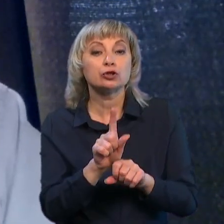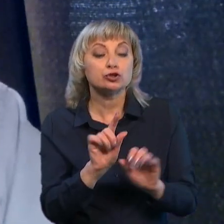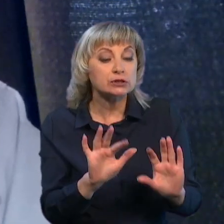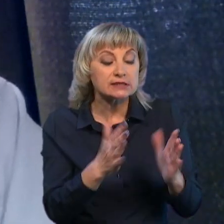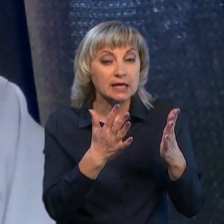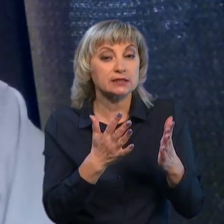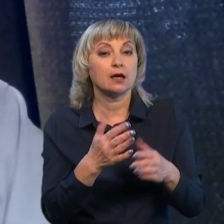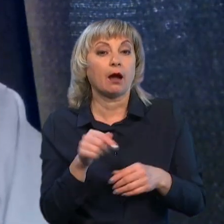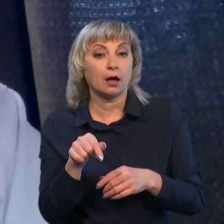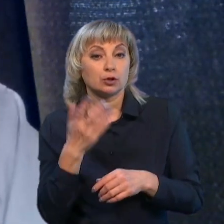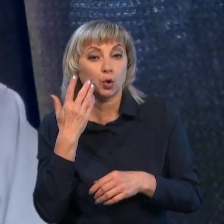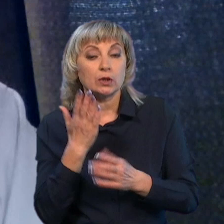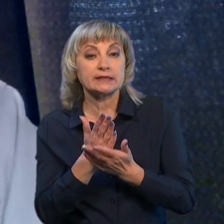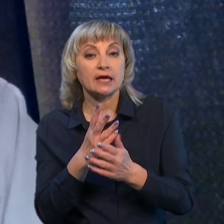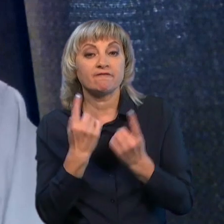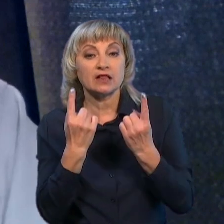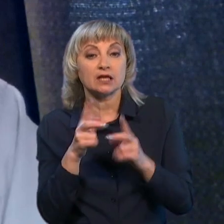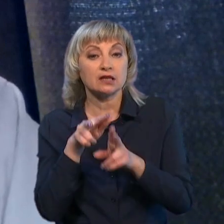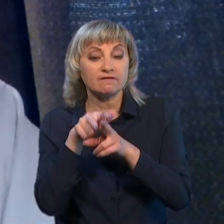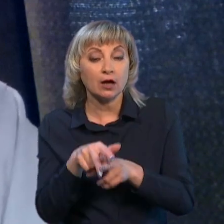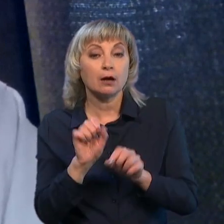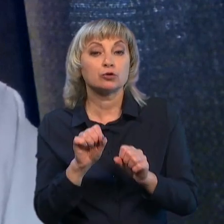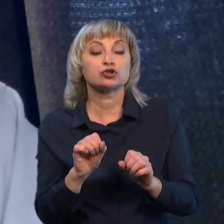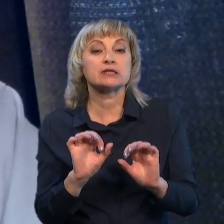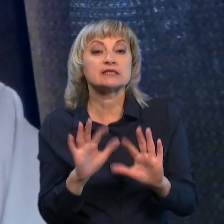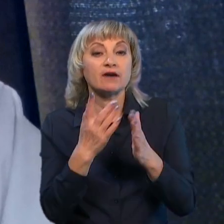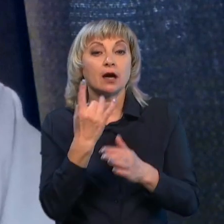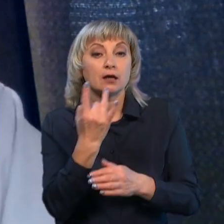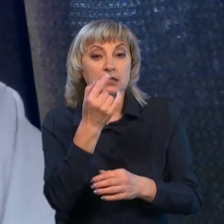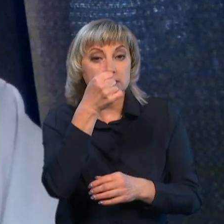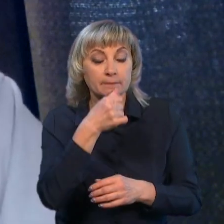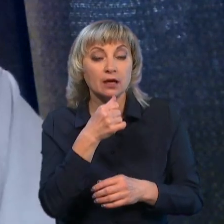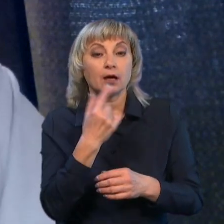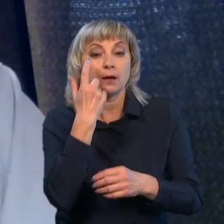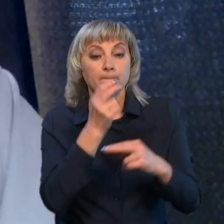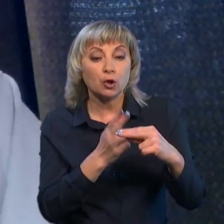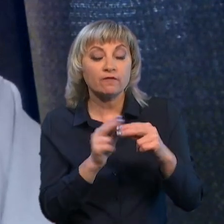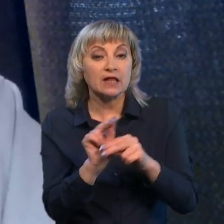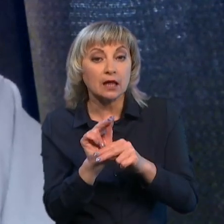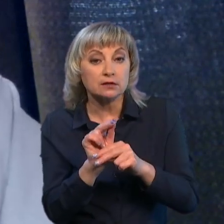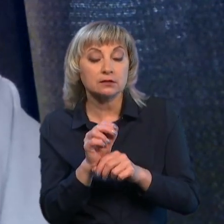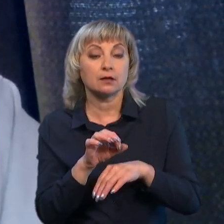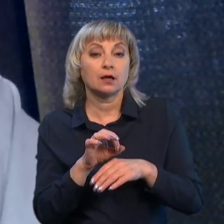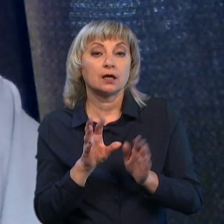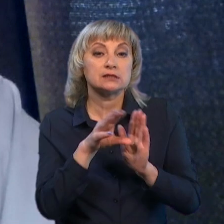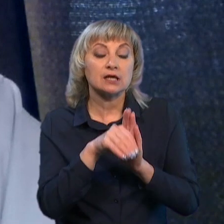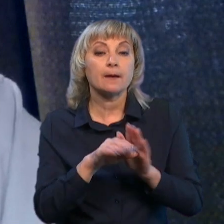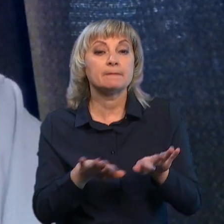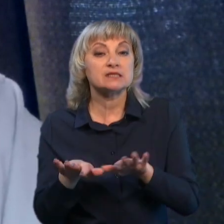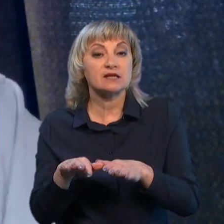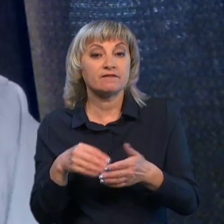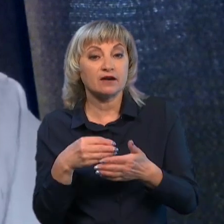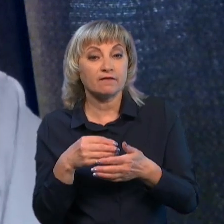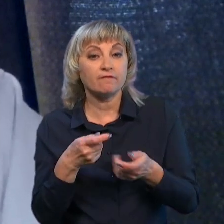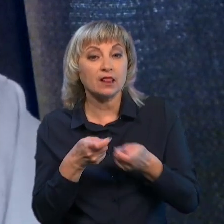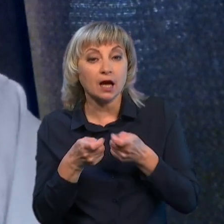Да? А тут, коли де навантаження велике, то це може ставатися і раз на місяць щось, да? І профілактику тим проводити. Чи це закладають місцеві влади, все це гроші?